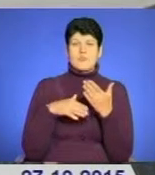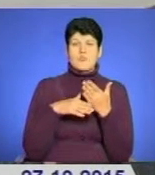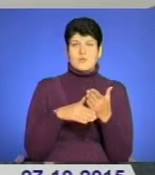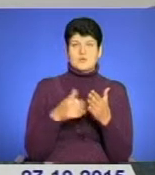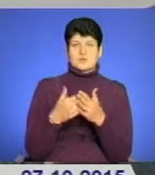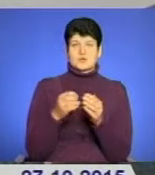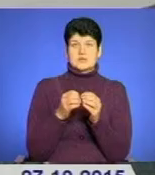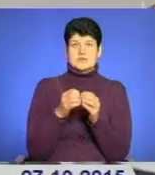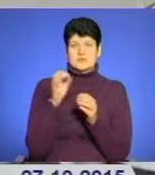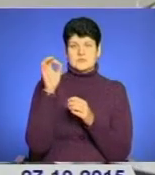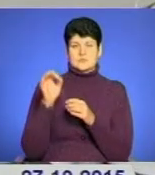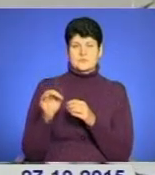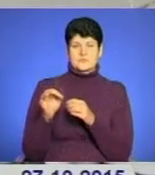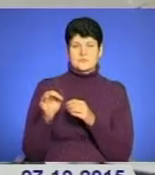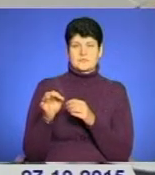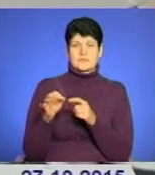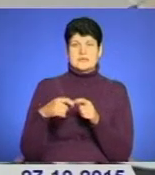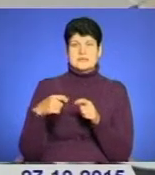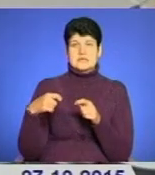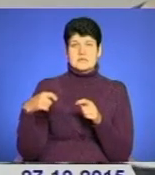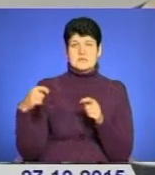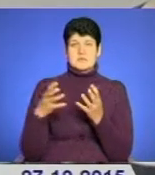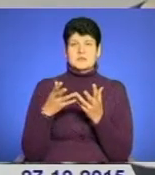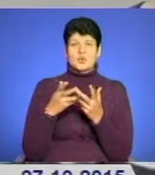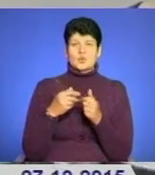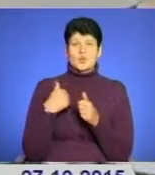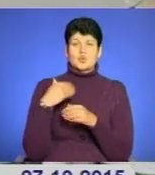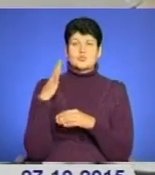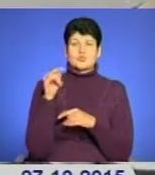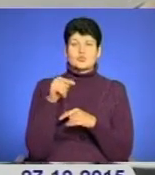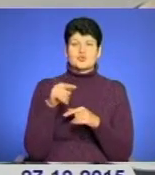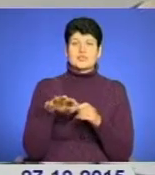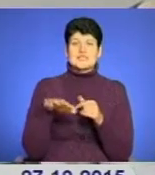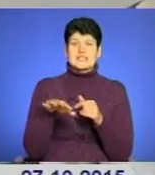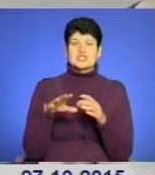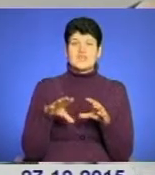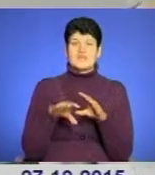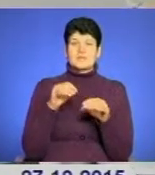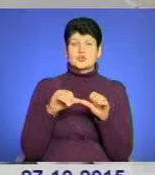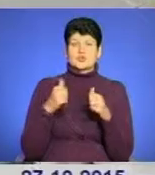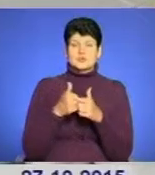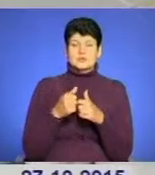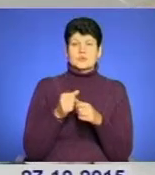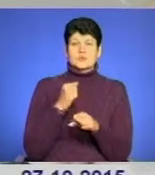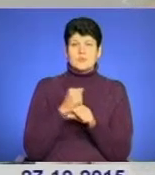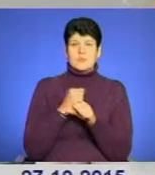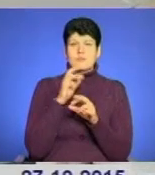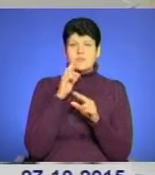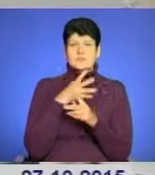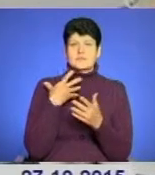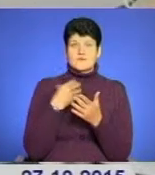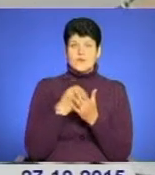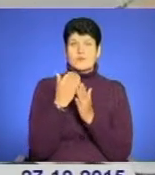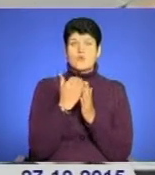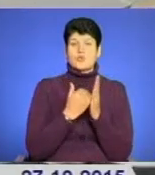близько 10%. Затримується підрахунок голосів через те, що дільничні виборчі комісії допускають помилки в своїх протоколах, і